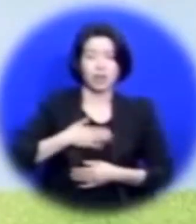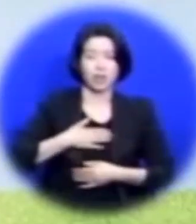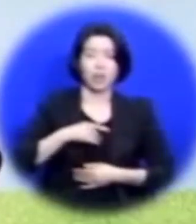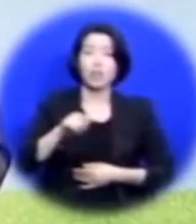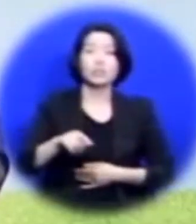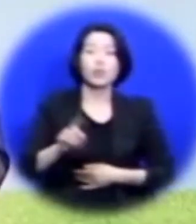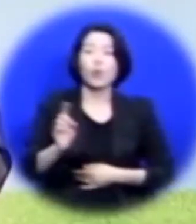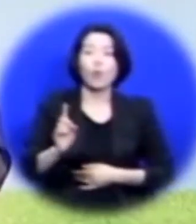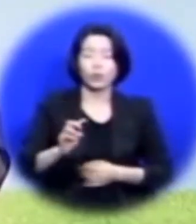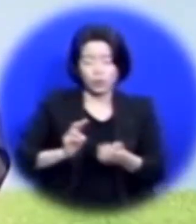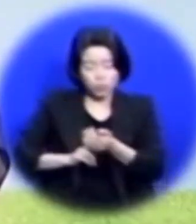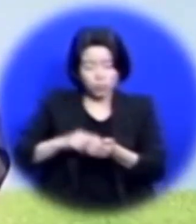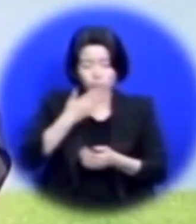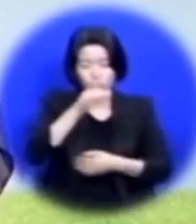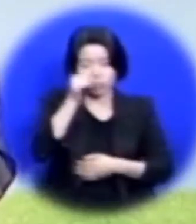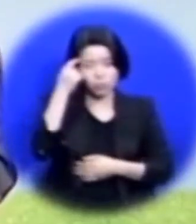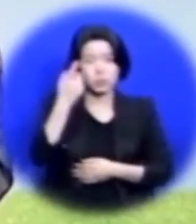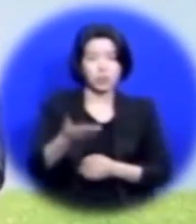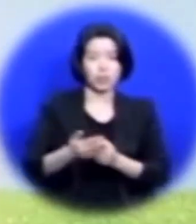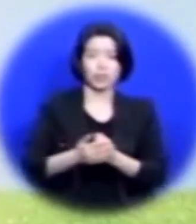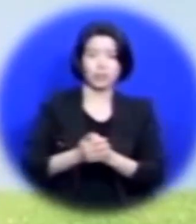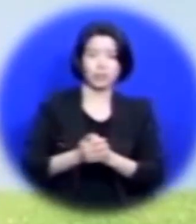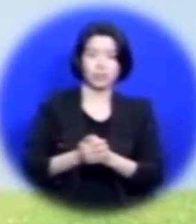그걸 어떻게 숨길 수가 있겠어요